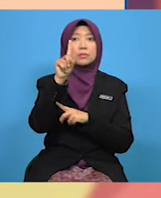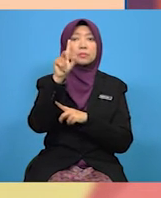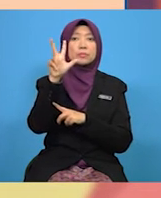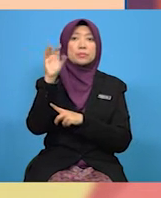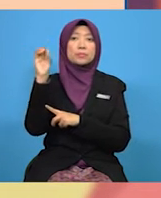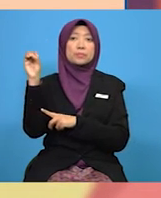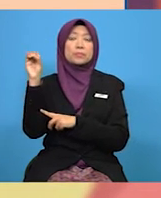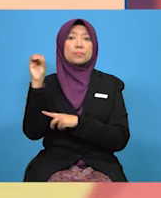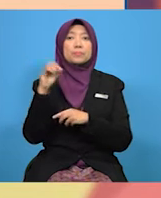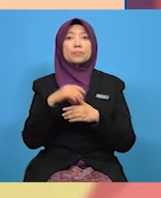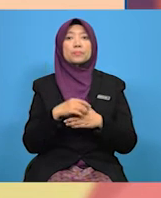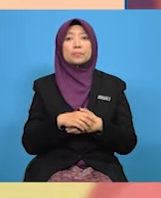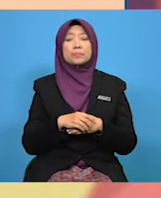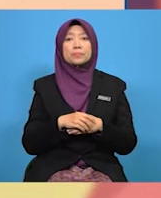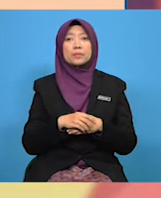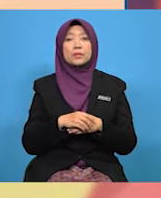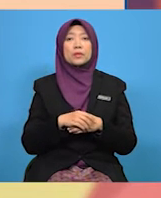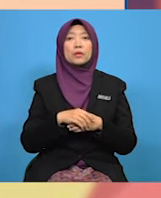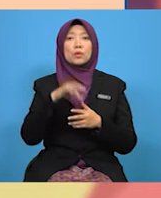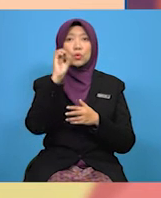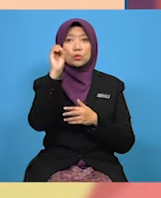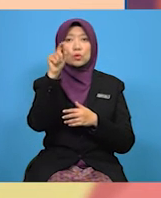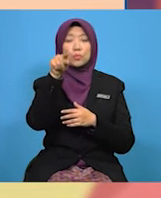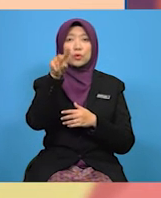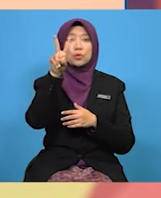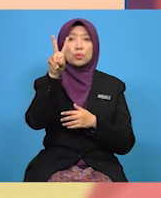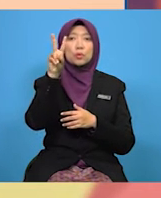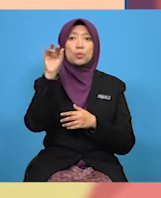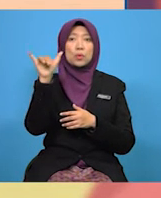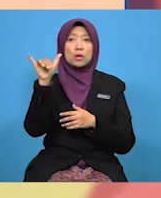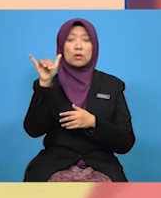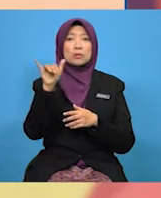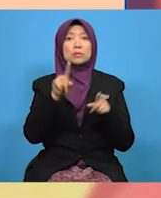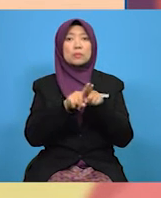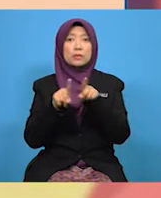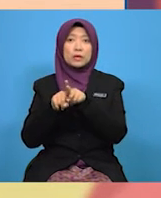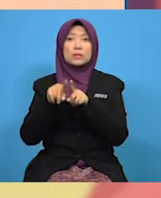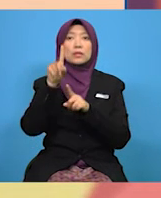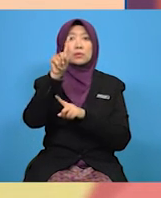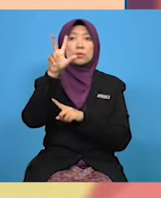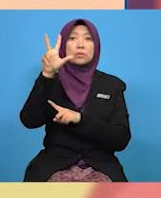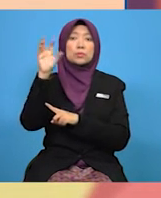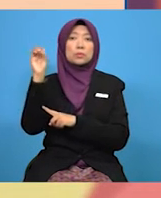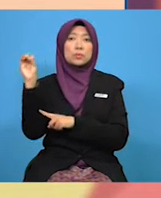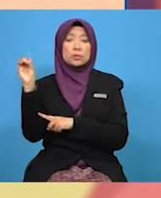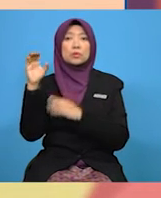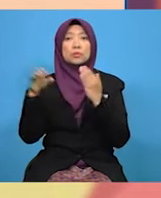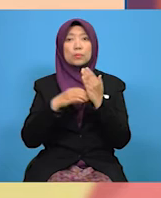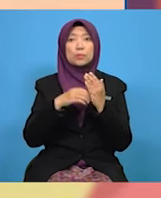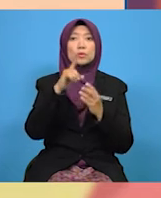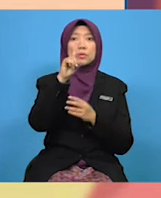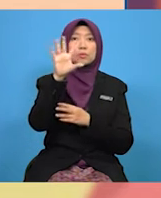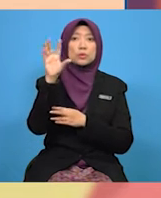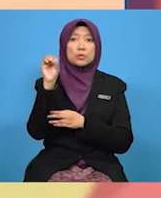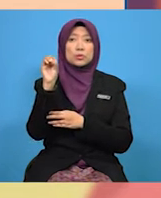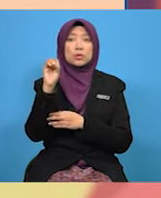1300 yaitu kosong main Brown sama dengan 1300 campur